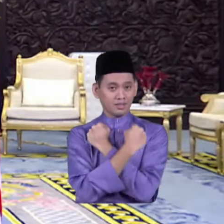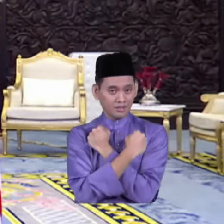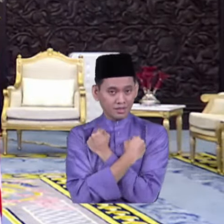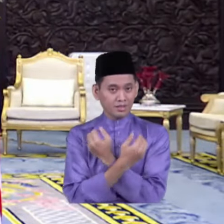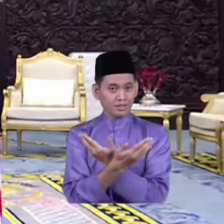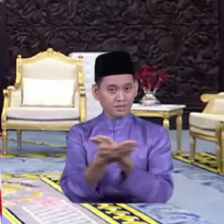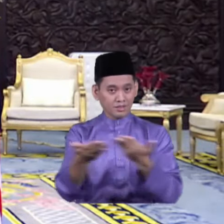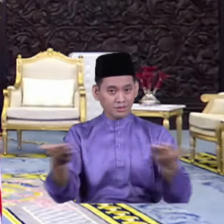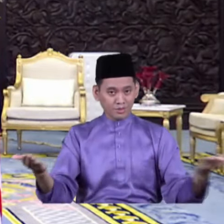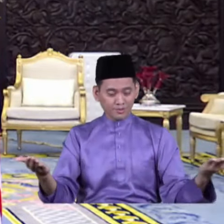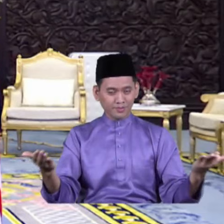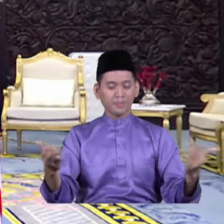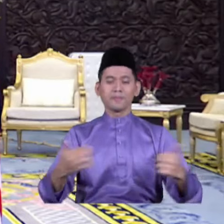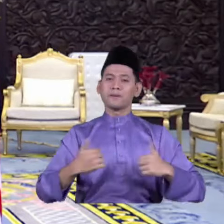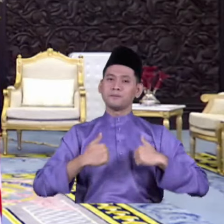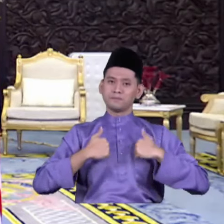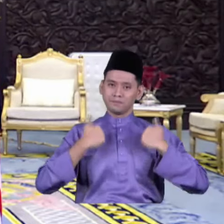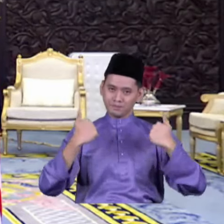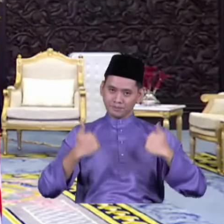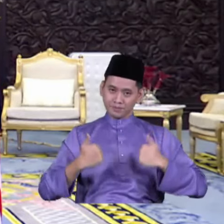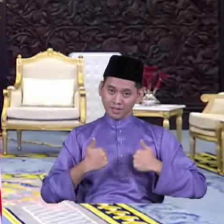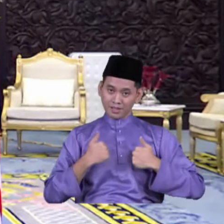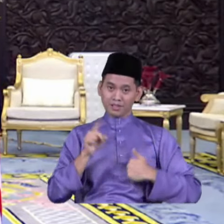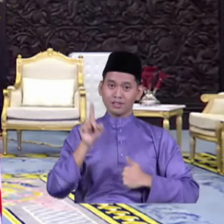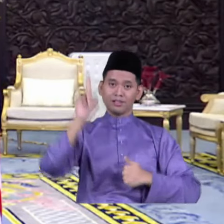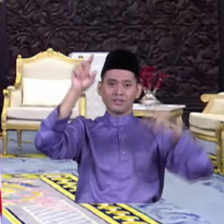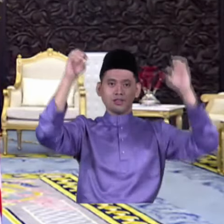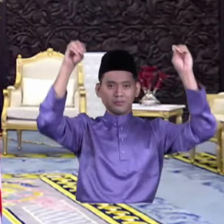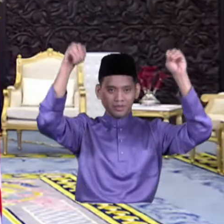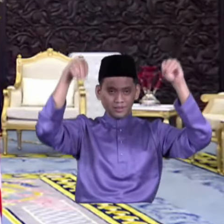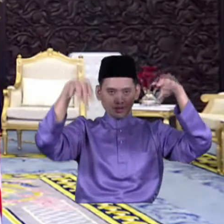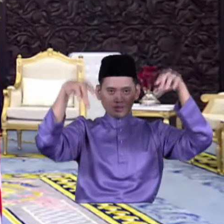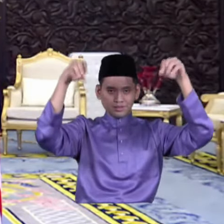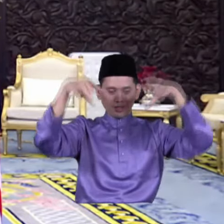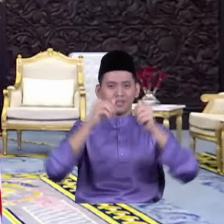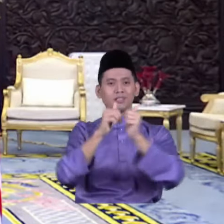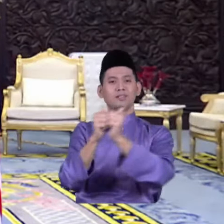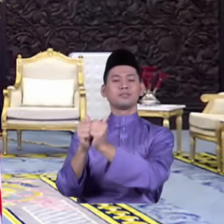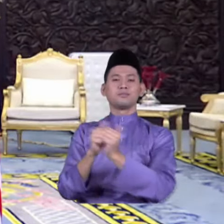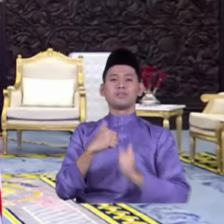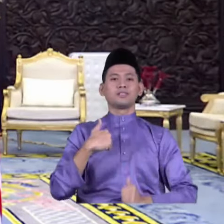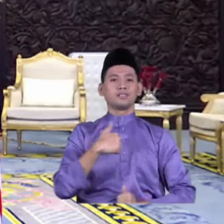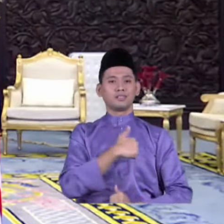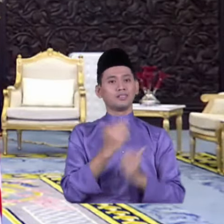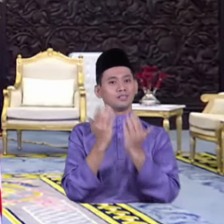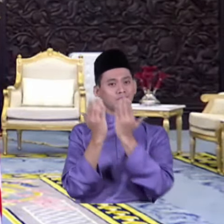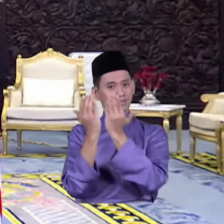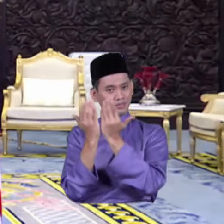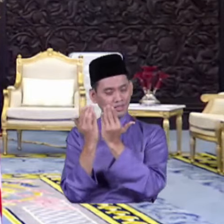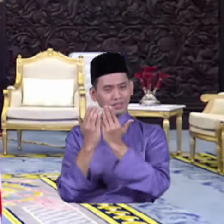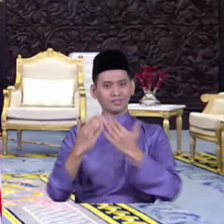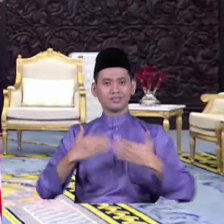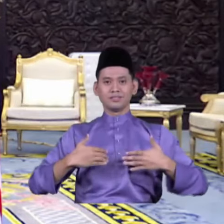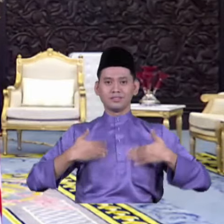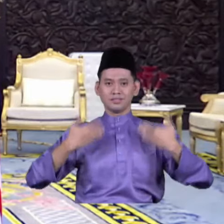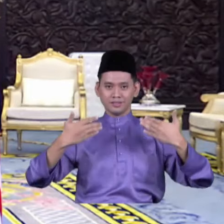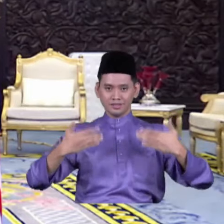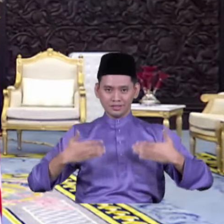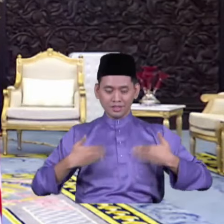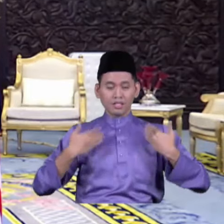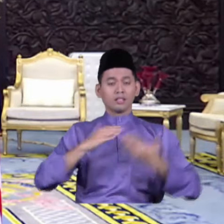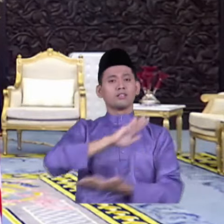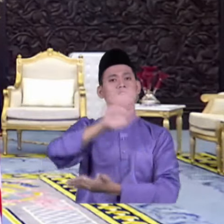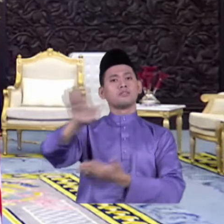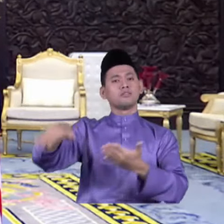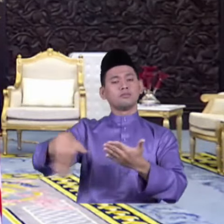pada hari yang mulia dan penuh keberkatan ini marilah kita bersama mendoakan kesejahteraan kepada para